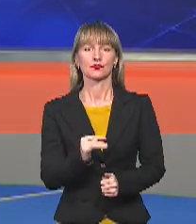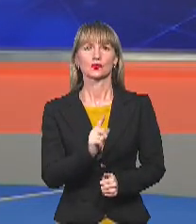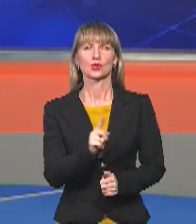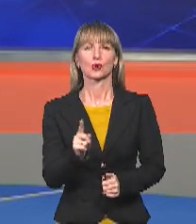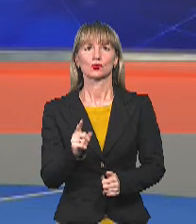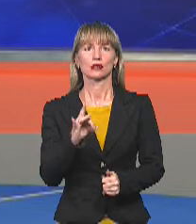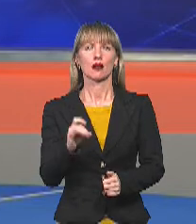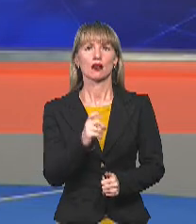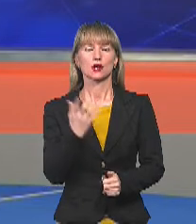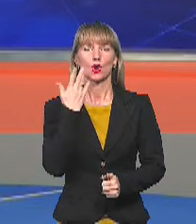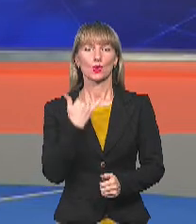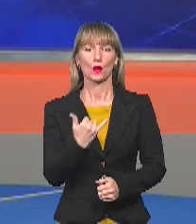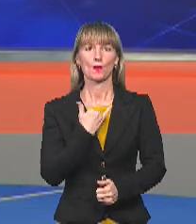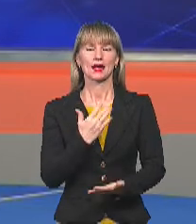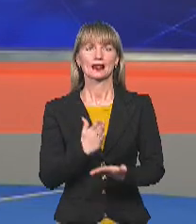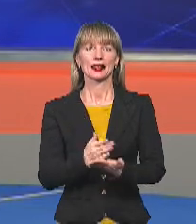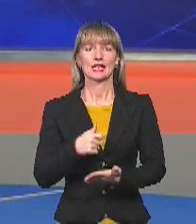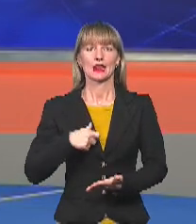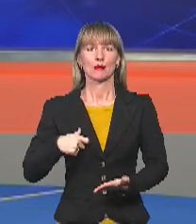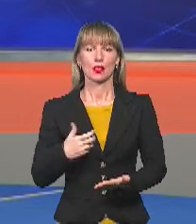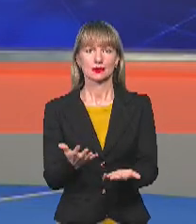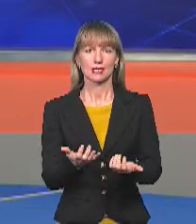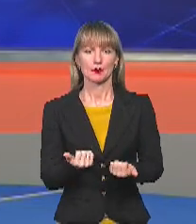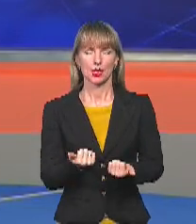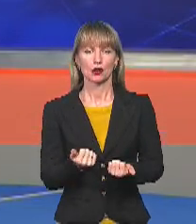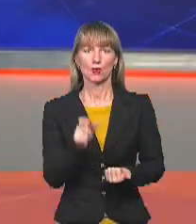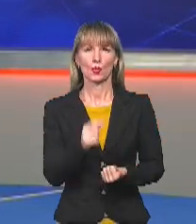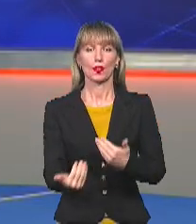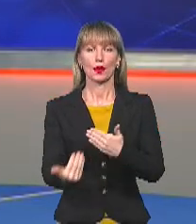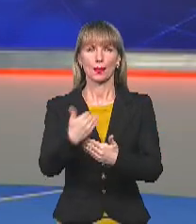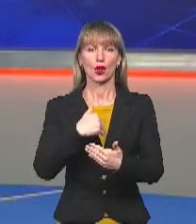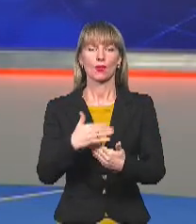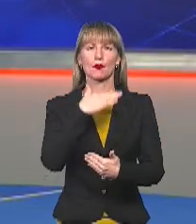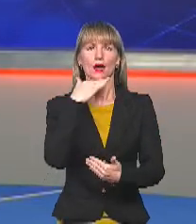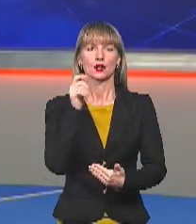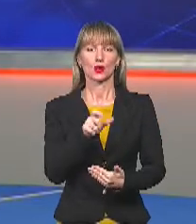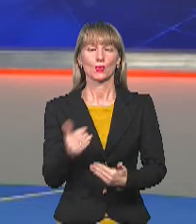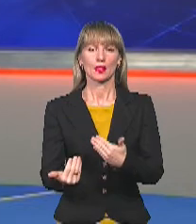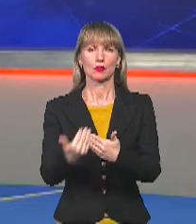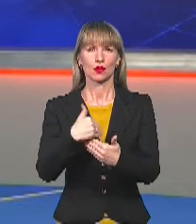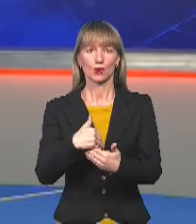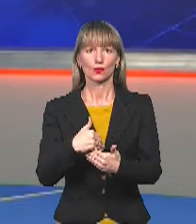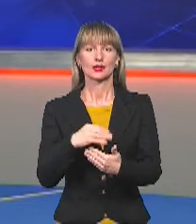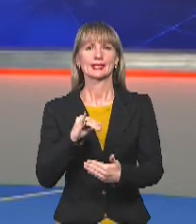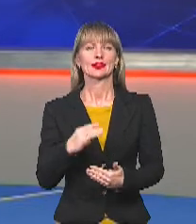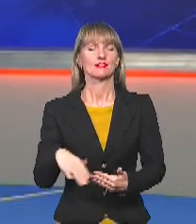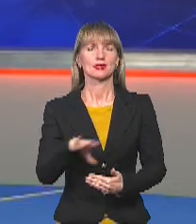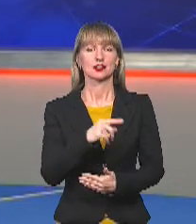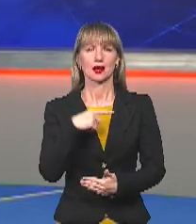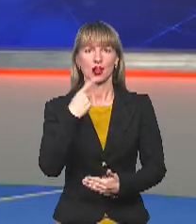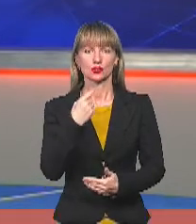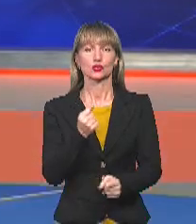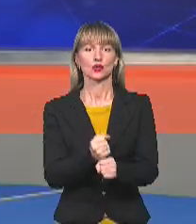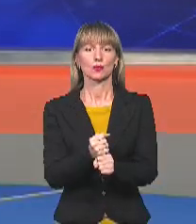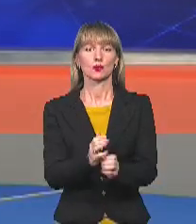кожен раз, коли в мене є депутатський прийом, люди приходять до мене, багато людей приходять до мене, і всі кажуть,